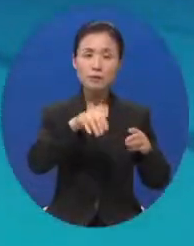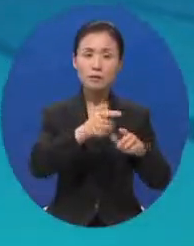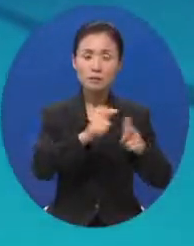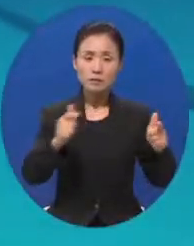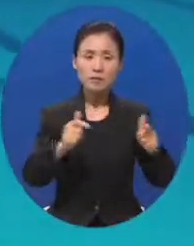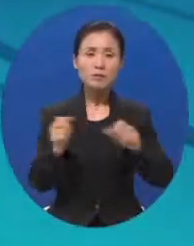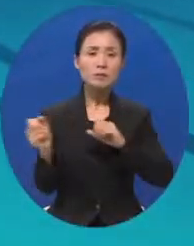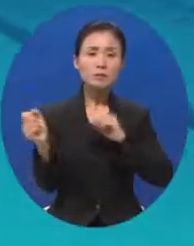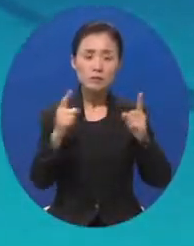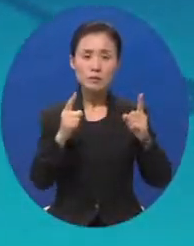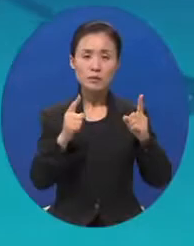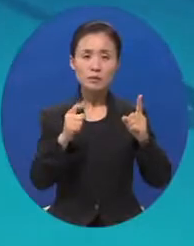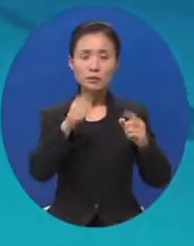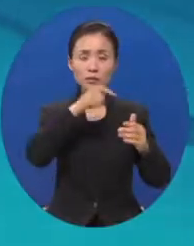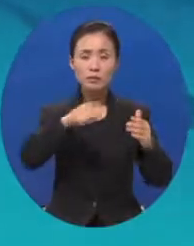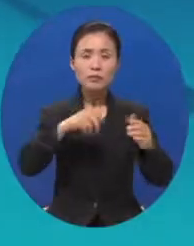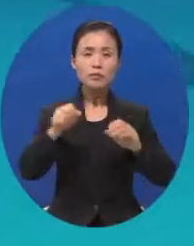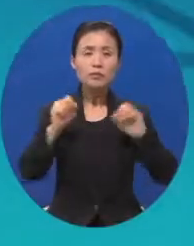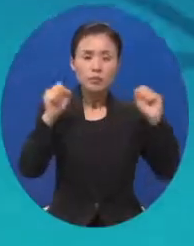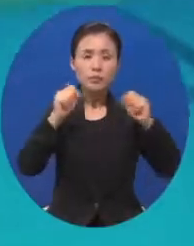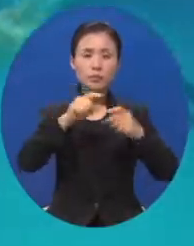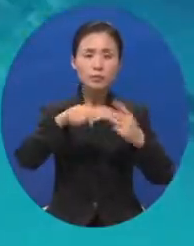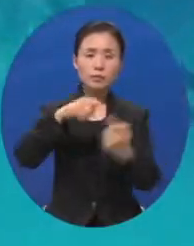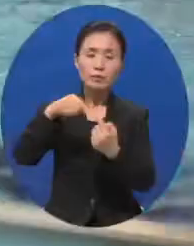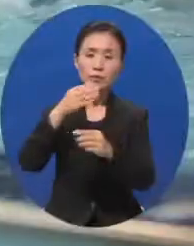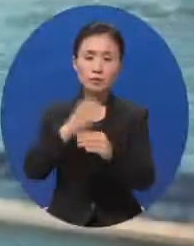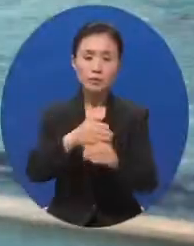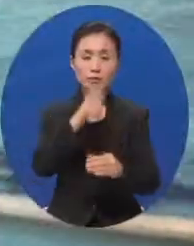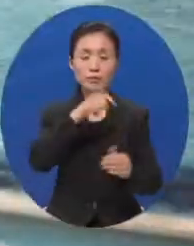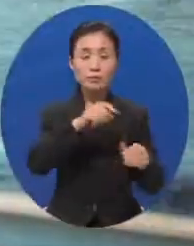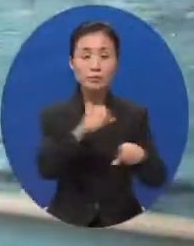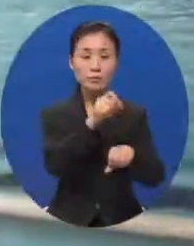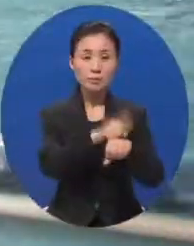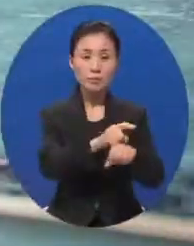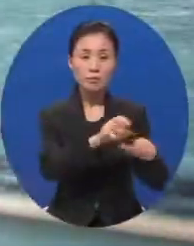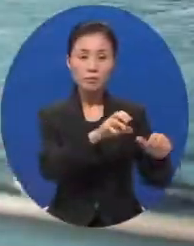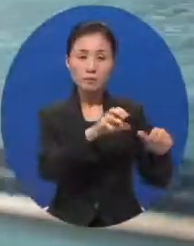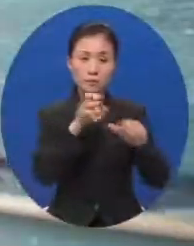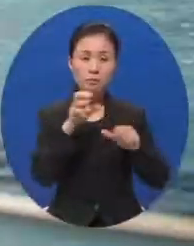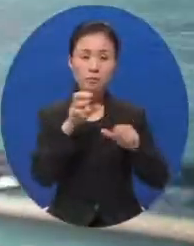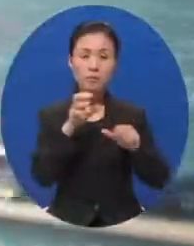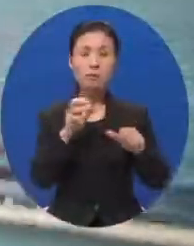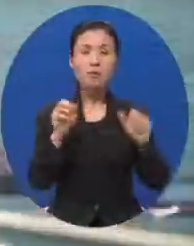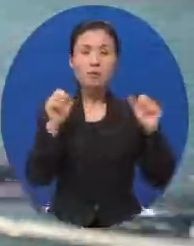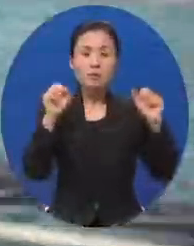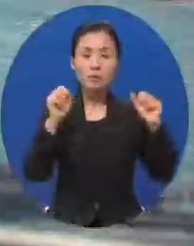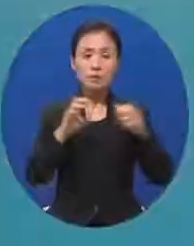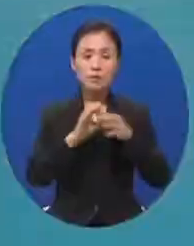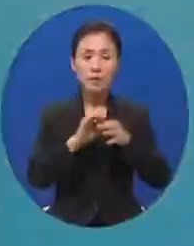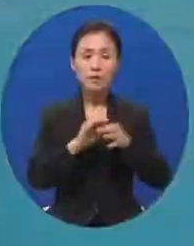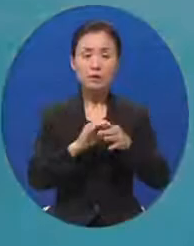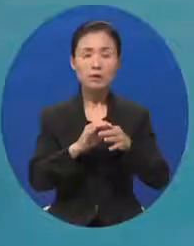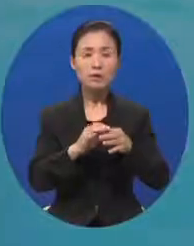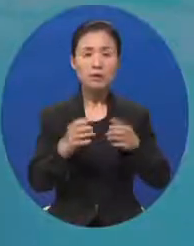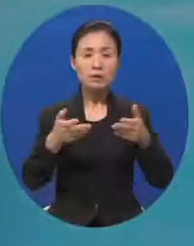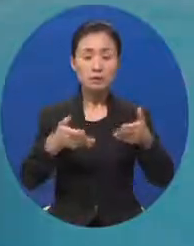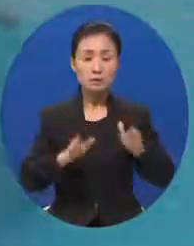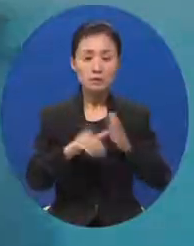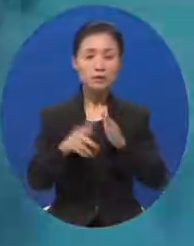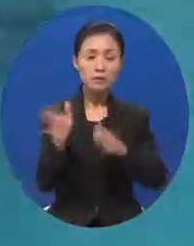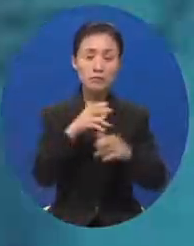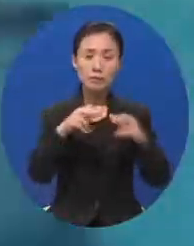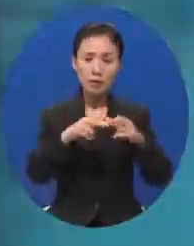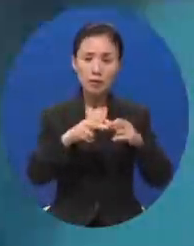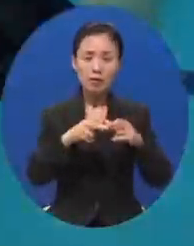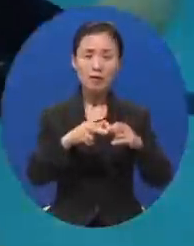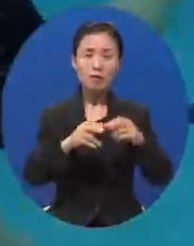있는데요. 물의 특성을 이용한 운동을 통해 선천적 장애 및 후천적으로 발생하는 만성질환과